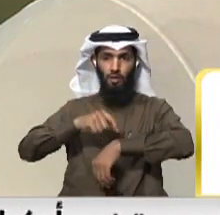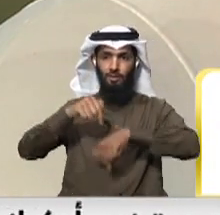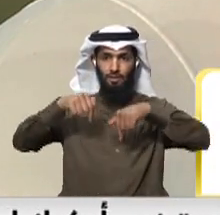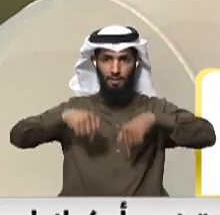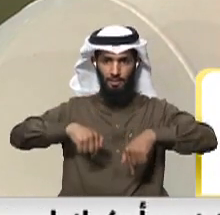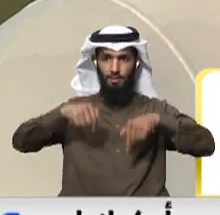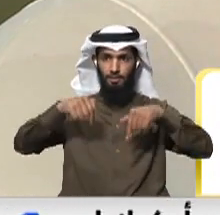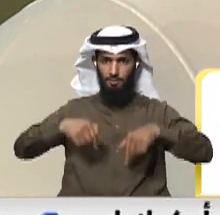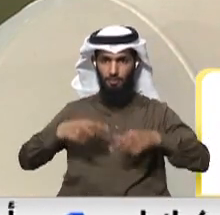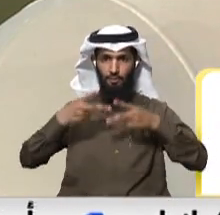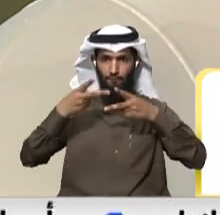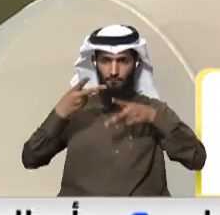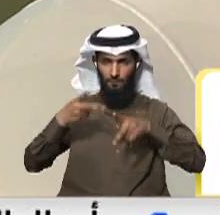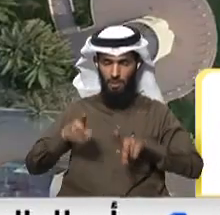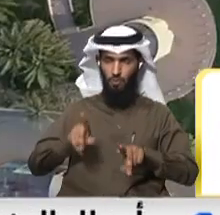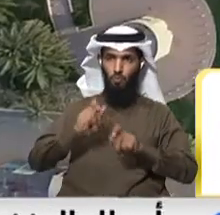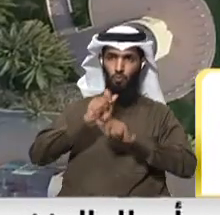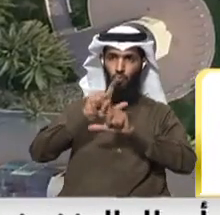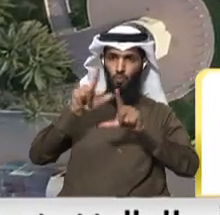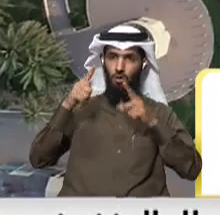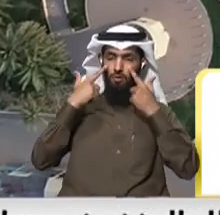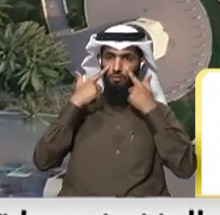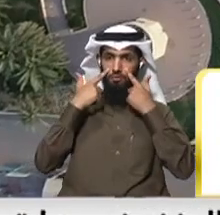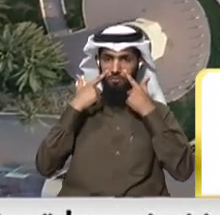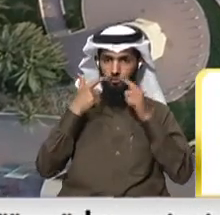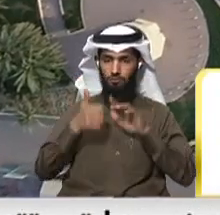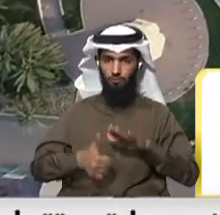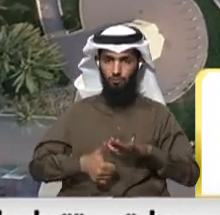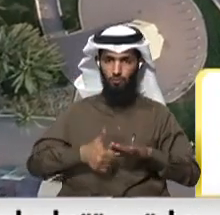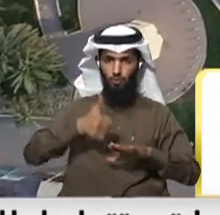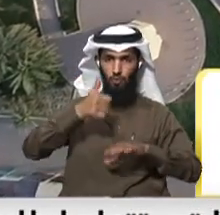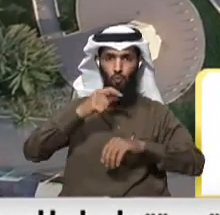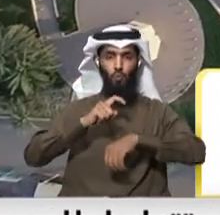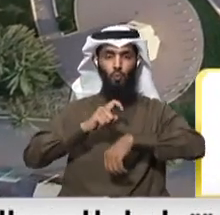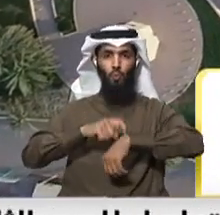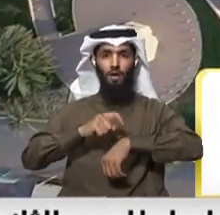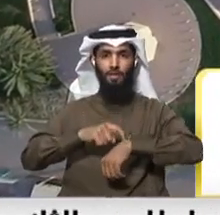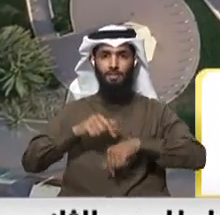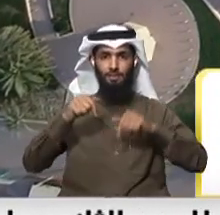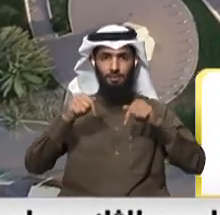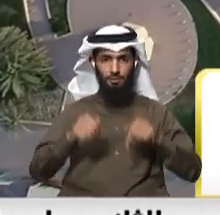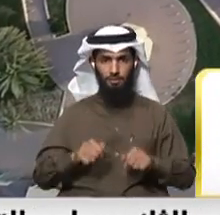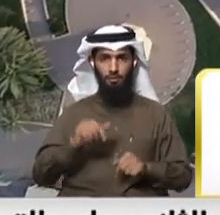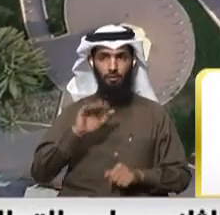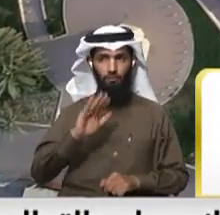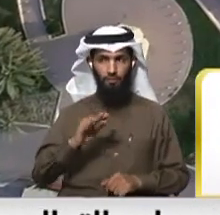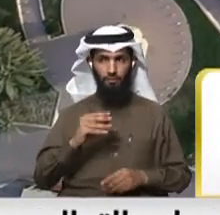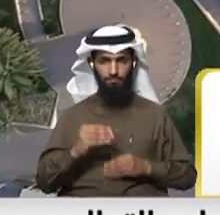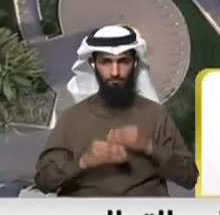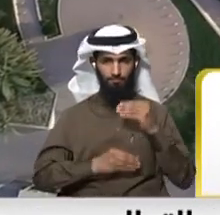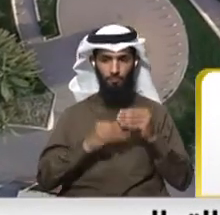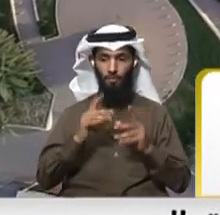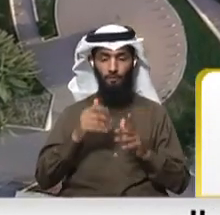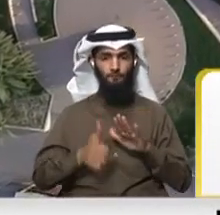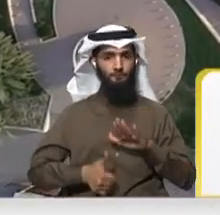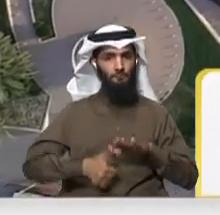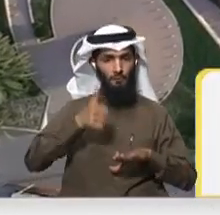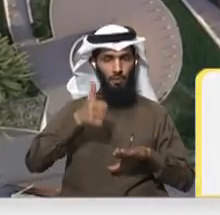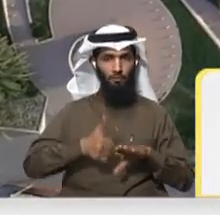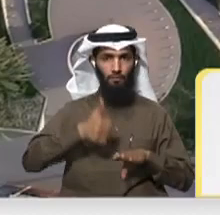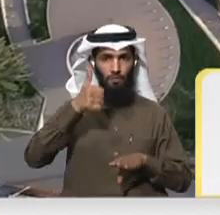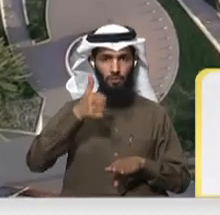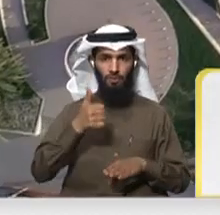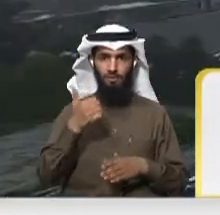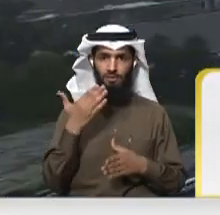ابتدينا نلمس بوادره مع العهد المتجدد يسود تفاؤل كبير بربح الرهان لا سما